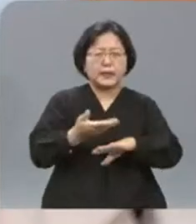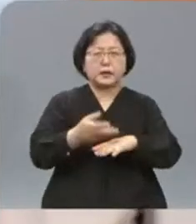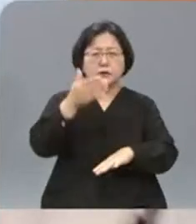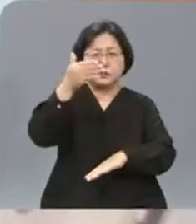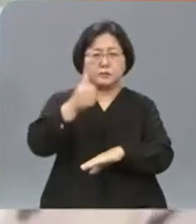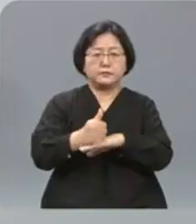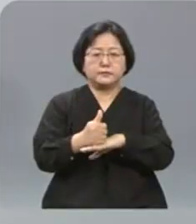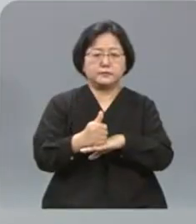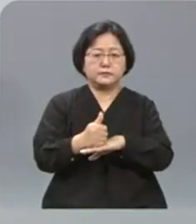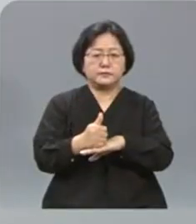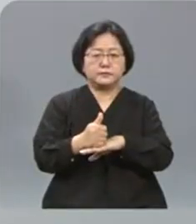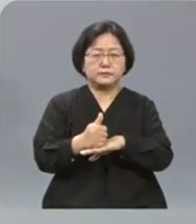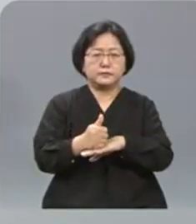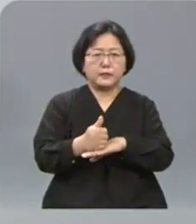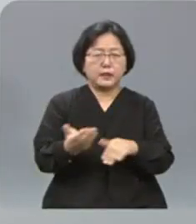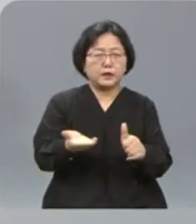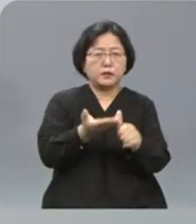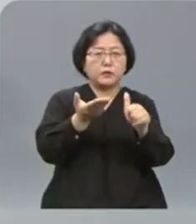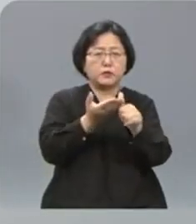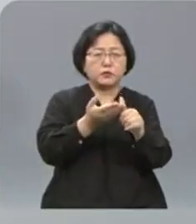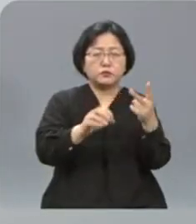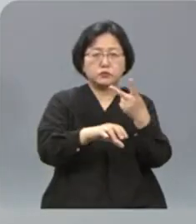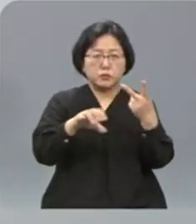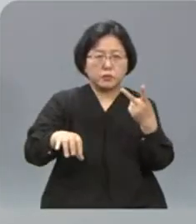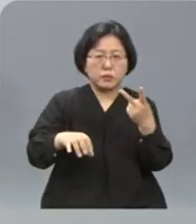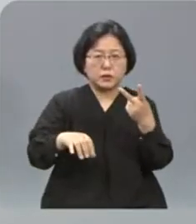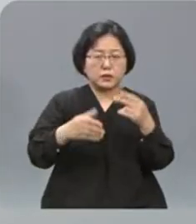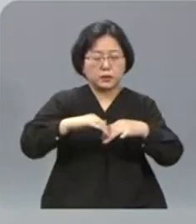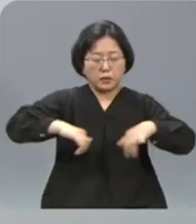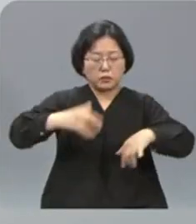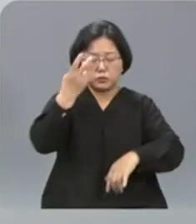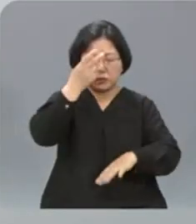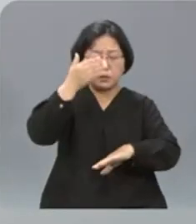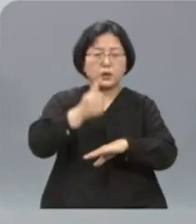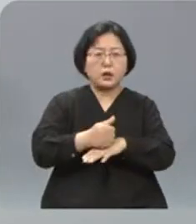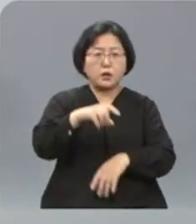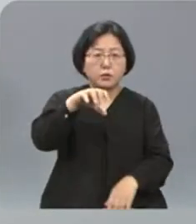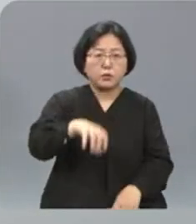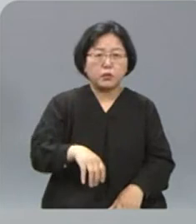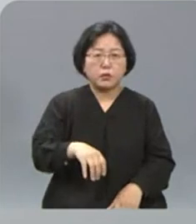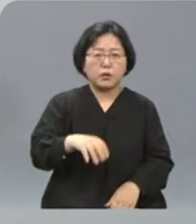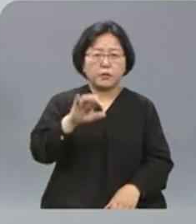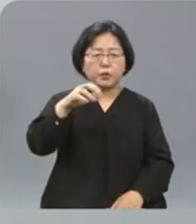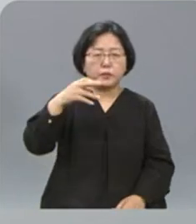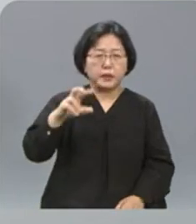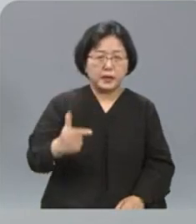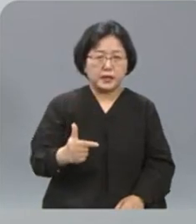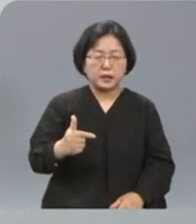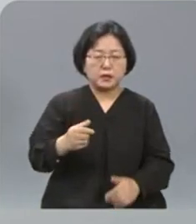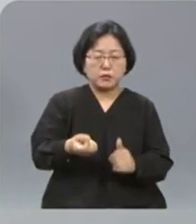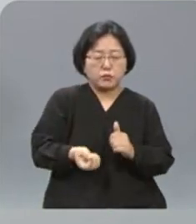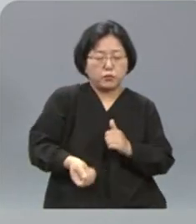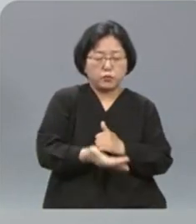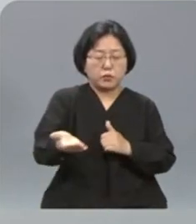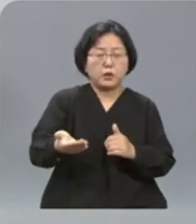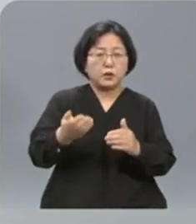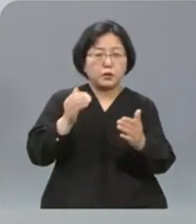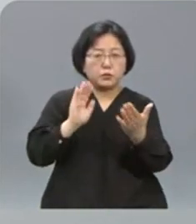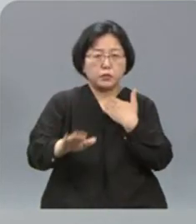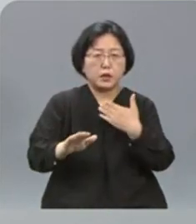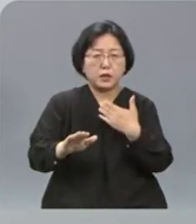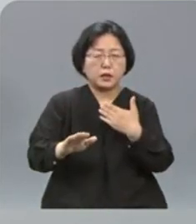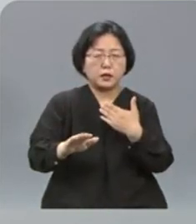결과가 나왔습니다 양식장 두 곳만 따로 측정한 결과 한 곳에서 수산용 포르말린을 뿌린 직후